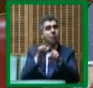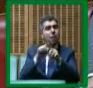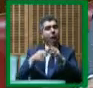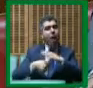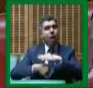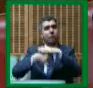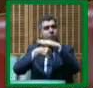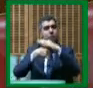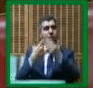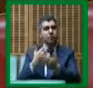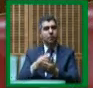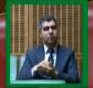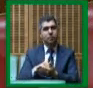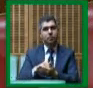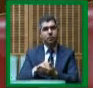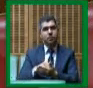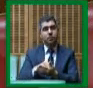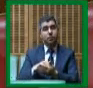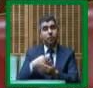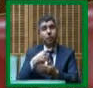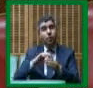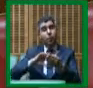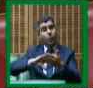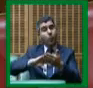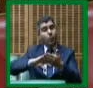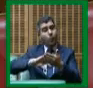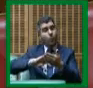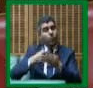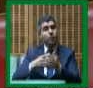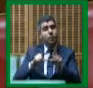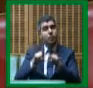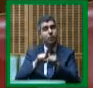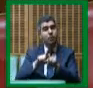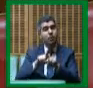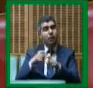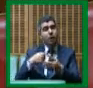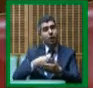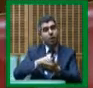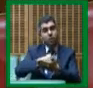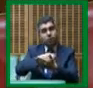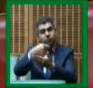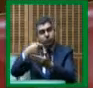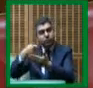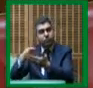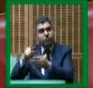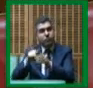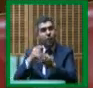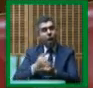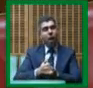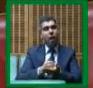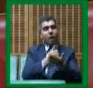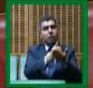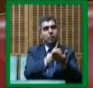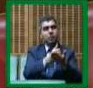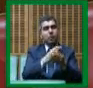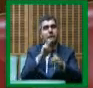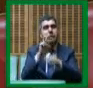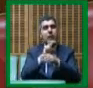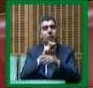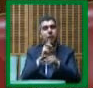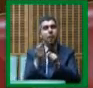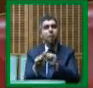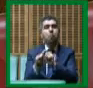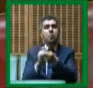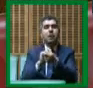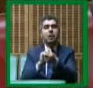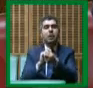معين. من جمله هاد المسائل هذه هي الفرصه اللي عطيناها الان للطاكسيات الكبار باش يبدلوا السيارات